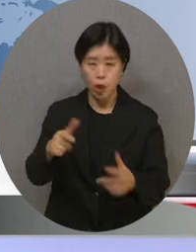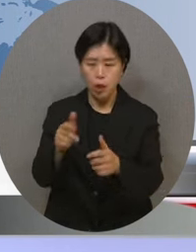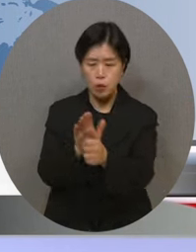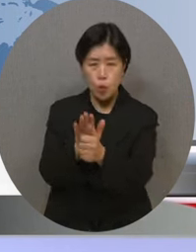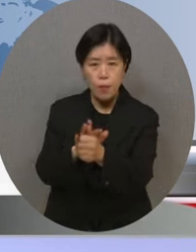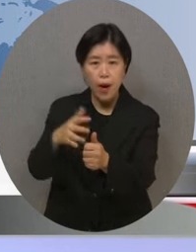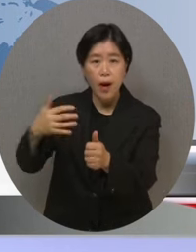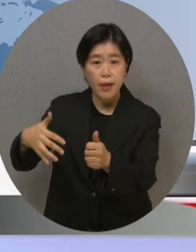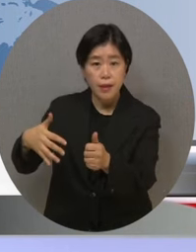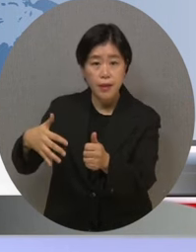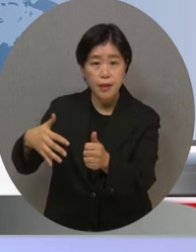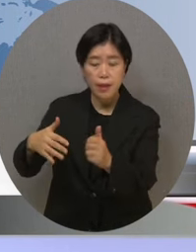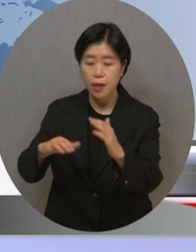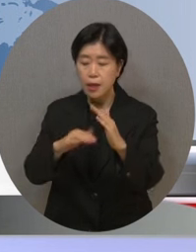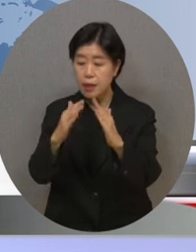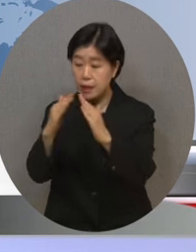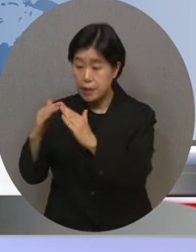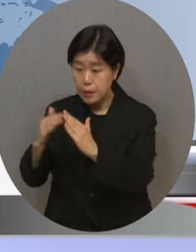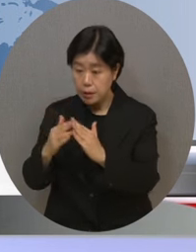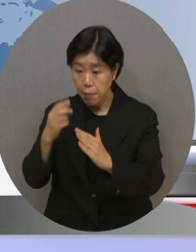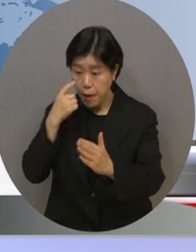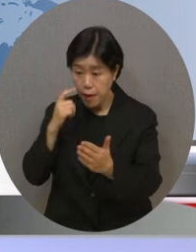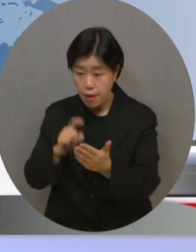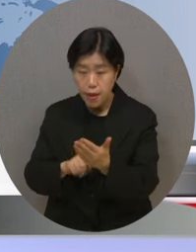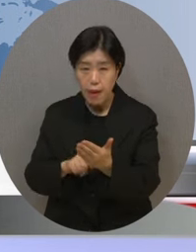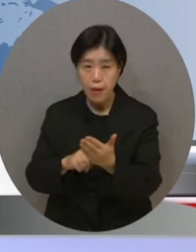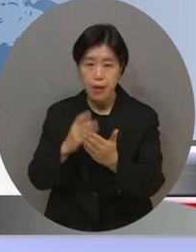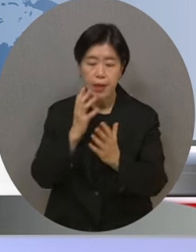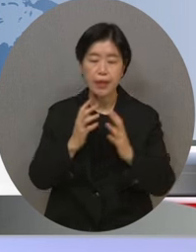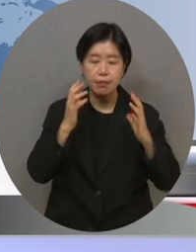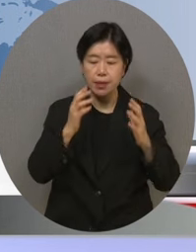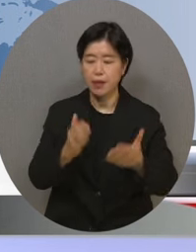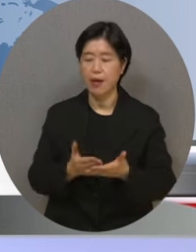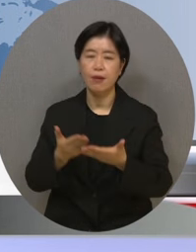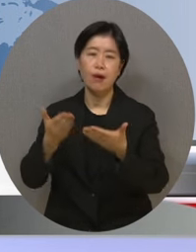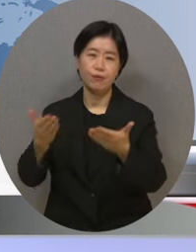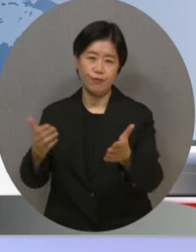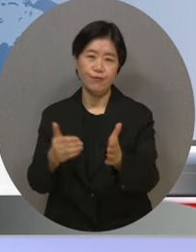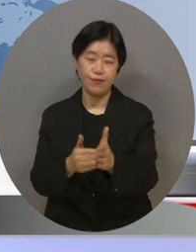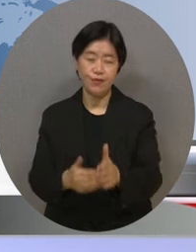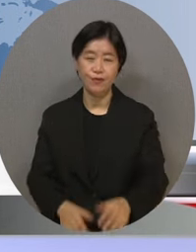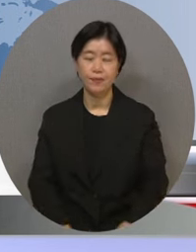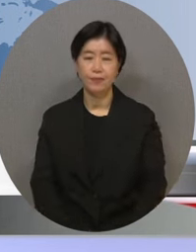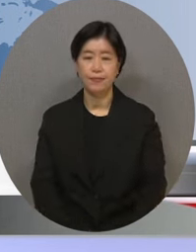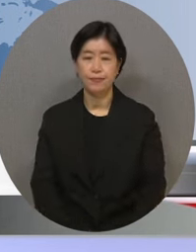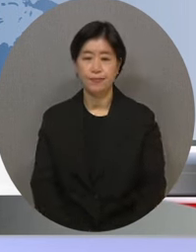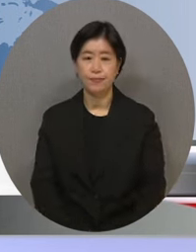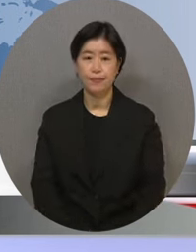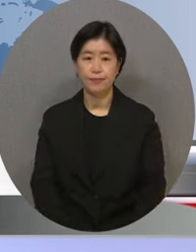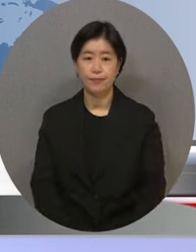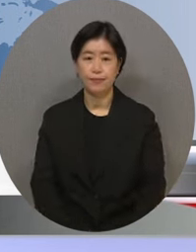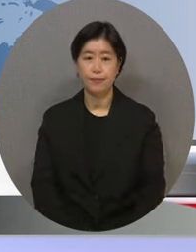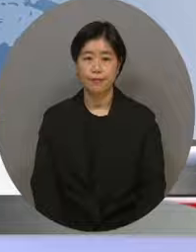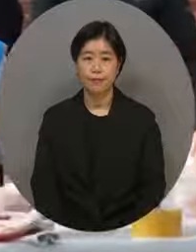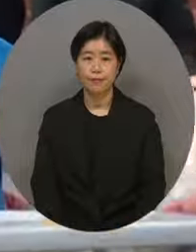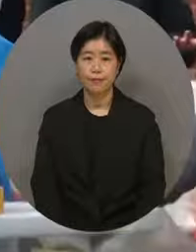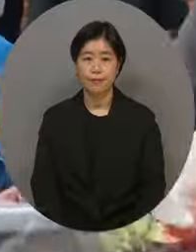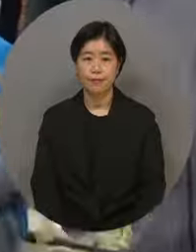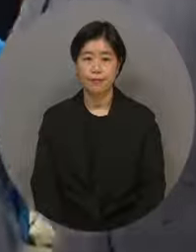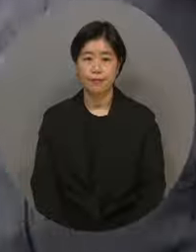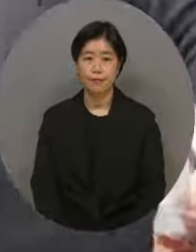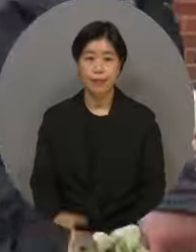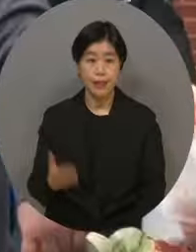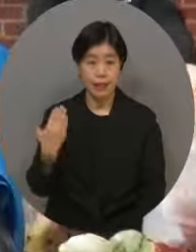가정을 미리 발굴해 김치를 전하는 특별한 나눔이 펼쳐졌습니다. 정은선 기자가 전합니다.